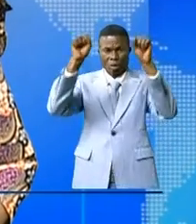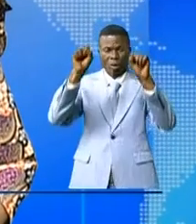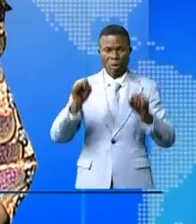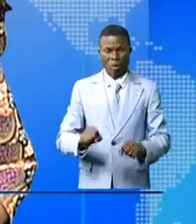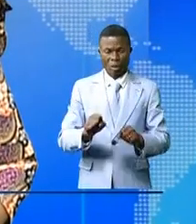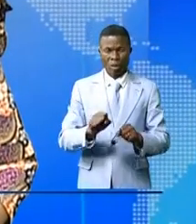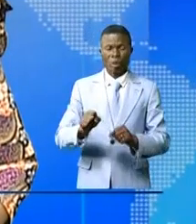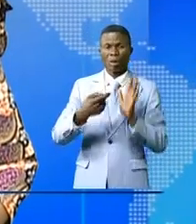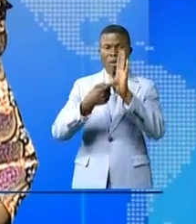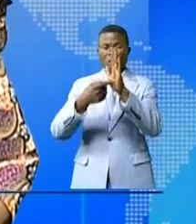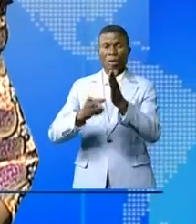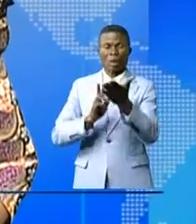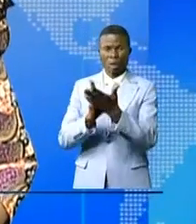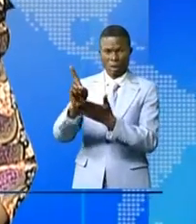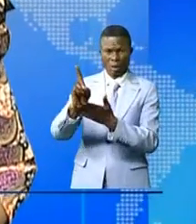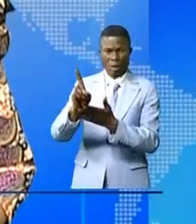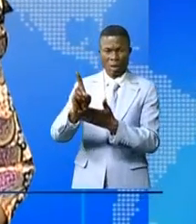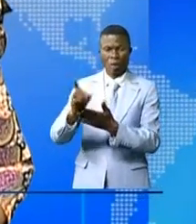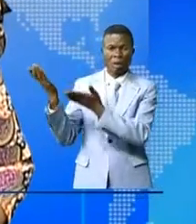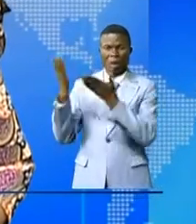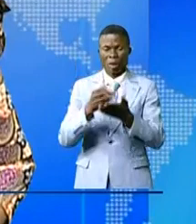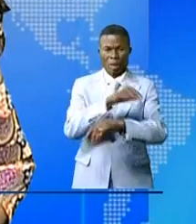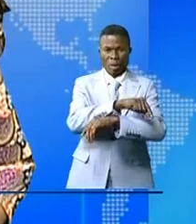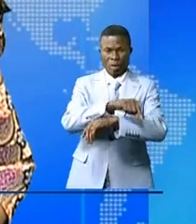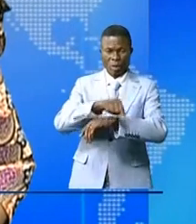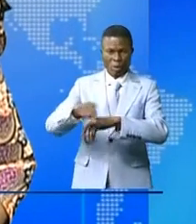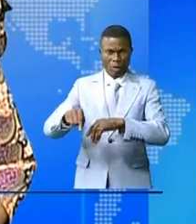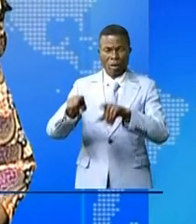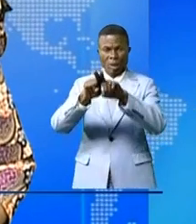de traçabilité des droits d'accise à la direction